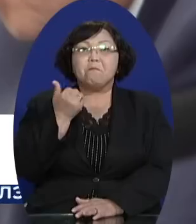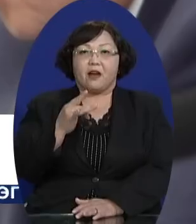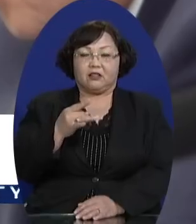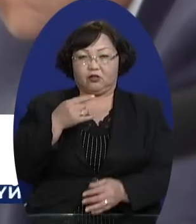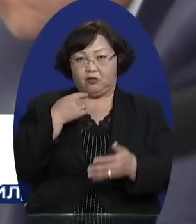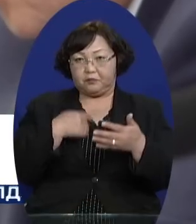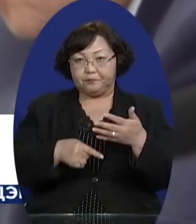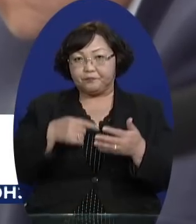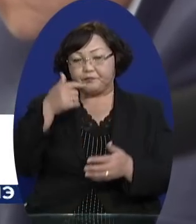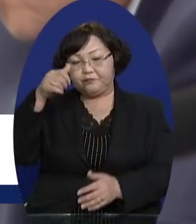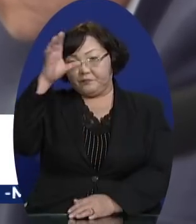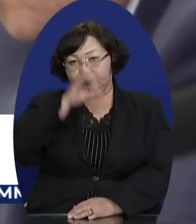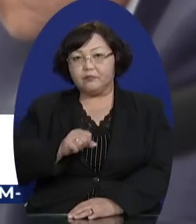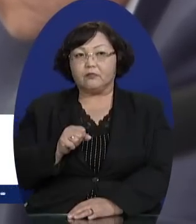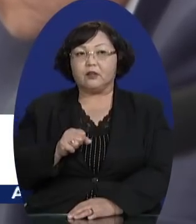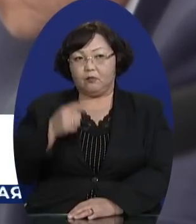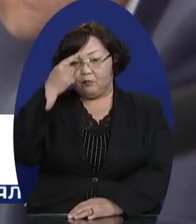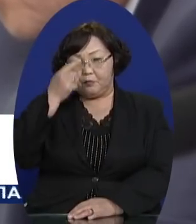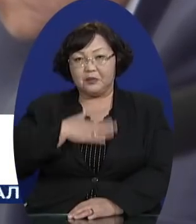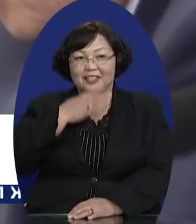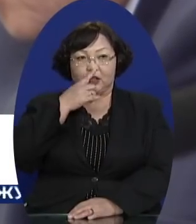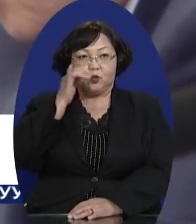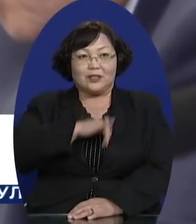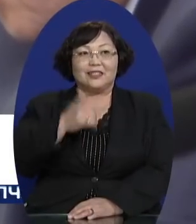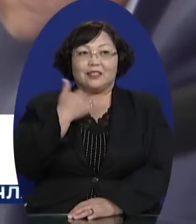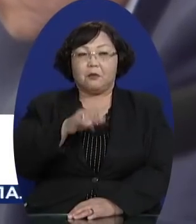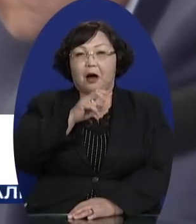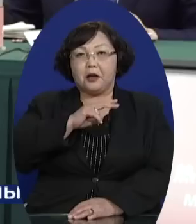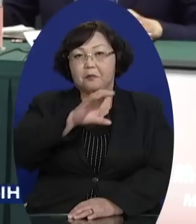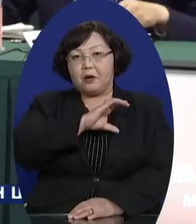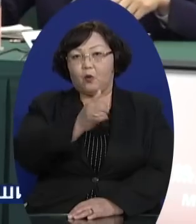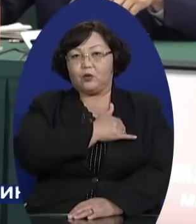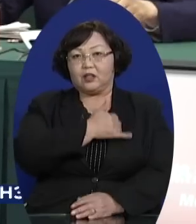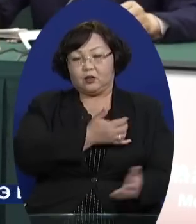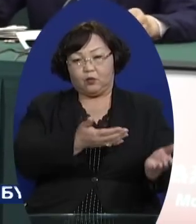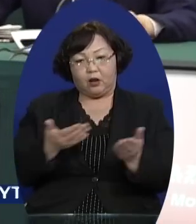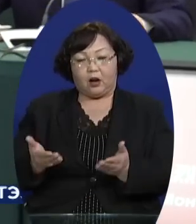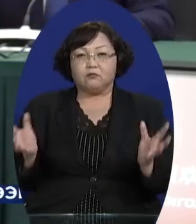эрдэнэ бүгд найрамдах хятад улсын зарим аж ахуйн нэгжийн удирдлагыг хүлээн авч уулзлаа.